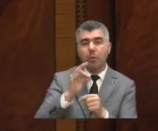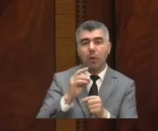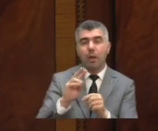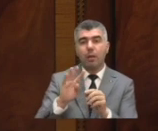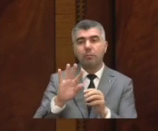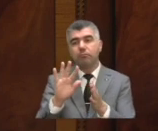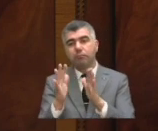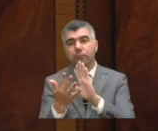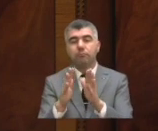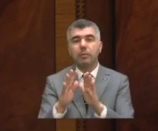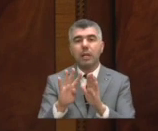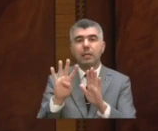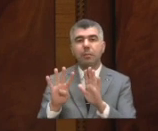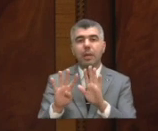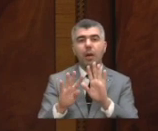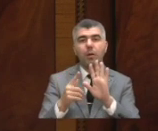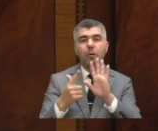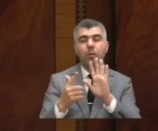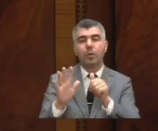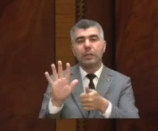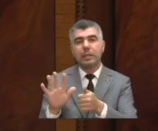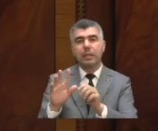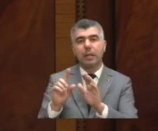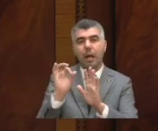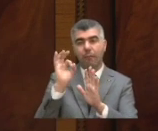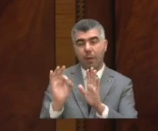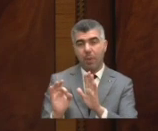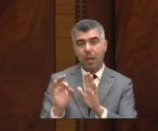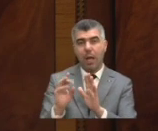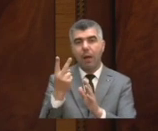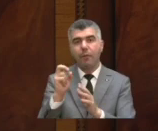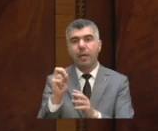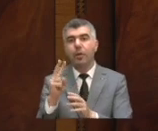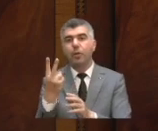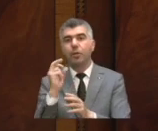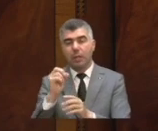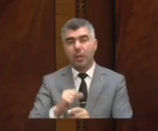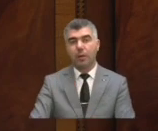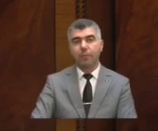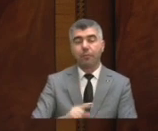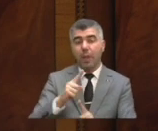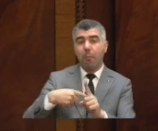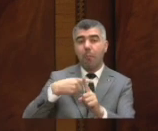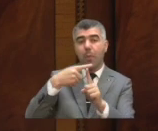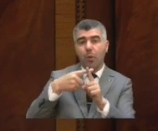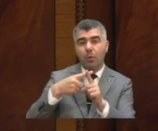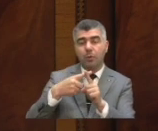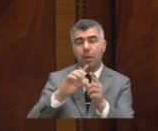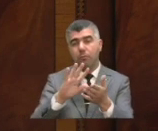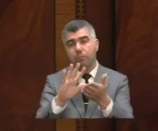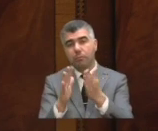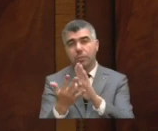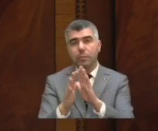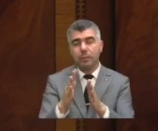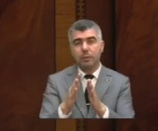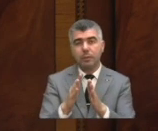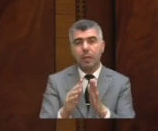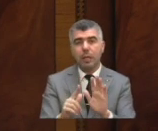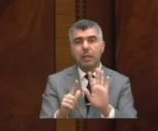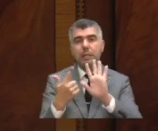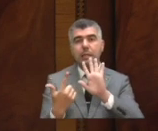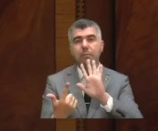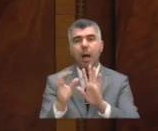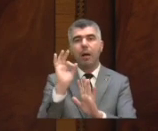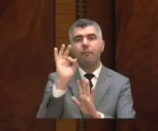درهم المحققه خلال نفس الفتره من سنه 2022 اي زياده تقدر ب